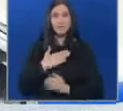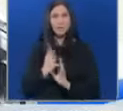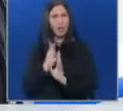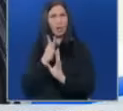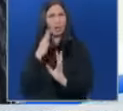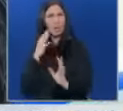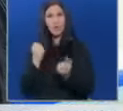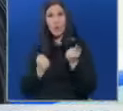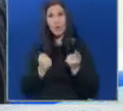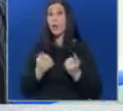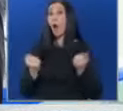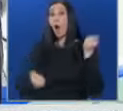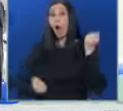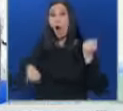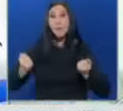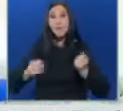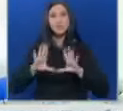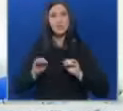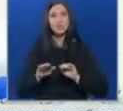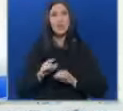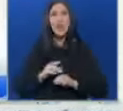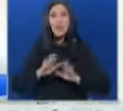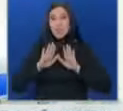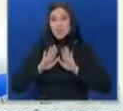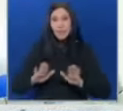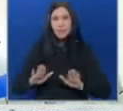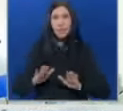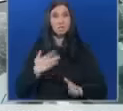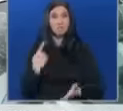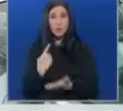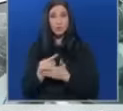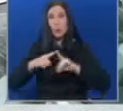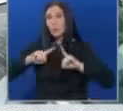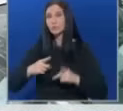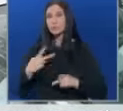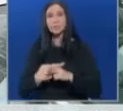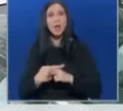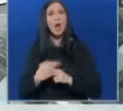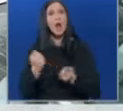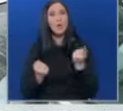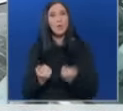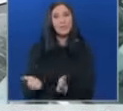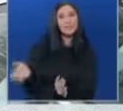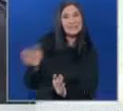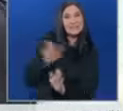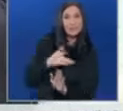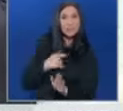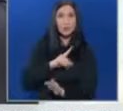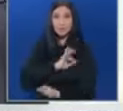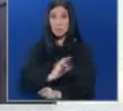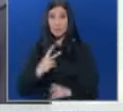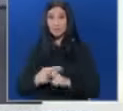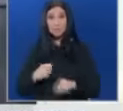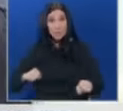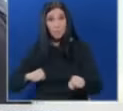от автомобили и камиони. Всички намалиха рязко. Наложи се да спра много бързо. Колата зад мен обаче не успя да спре и се удари в